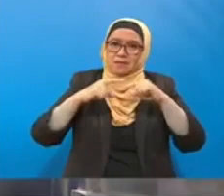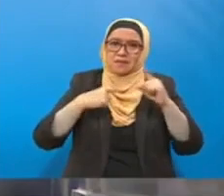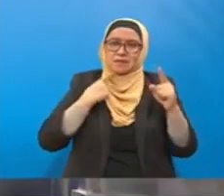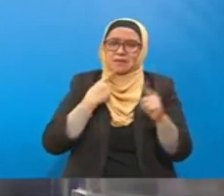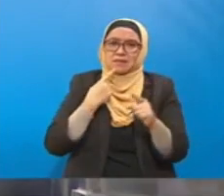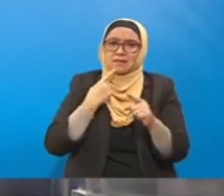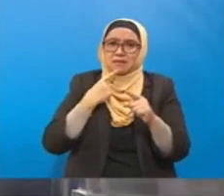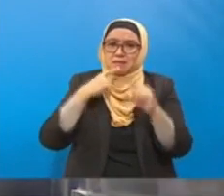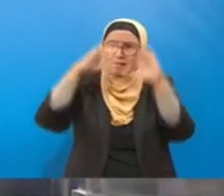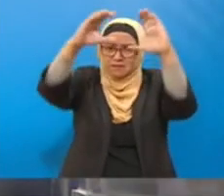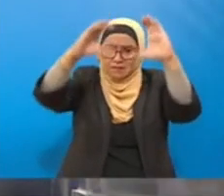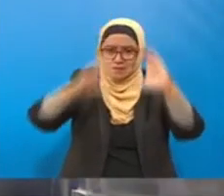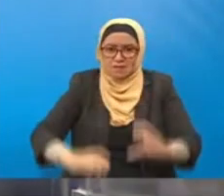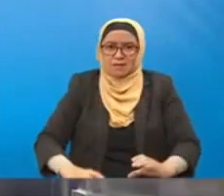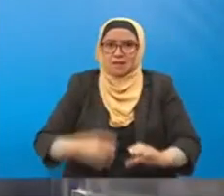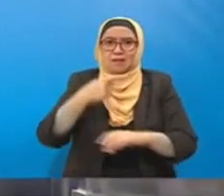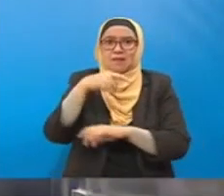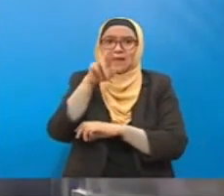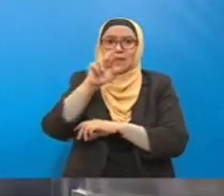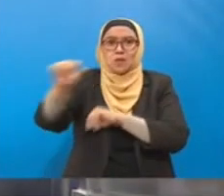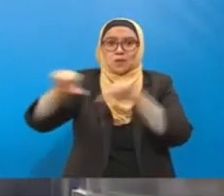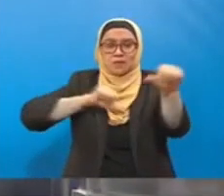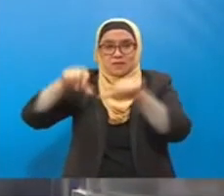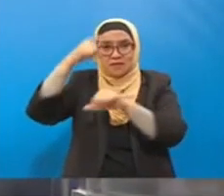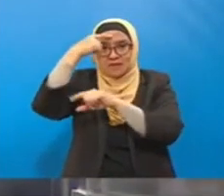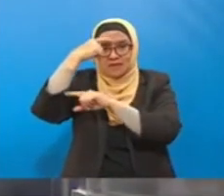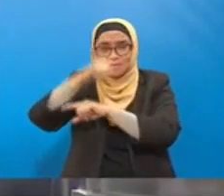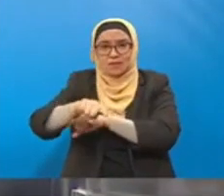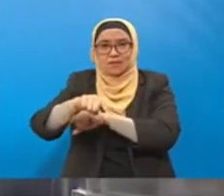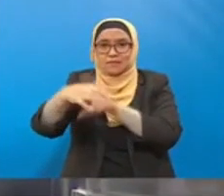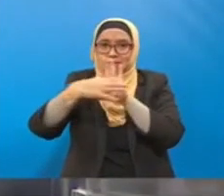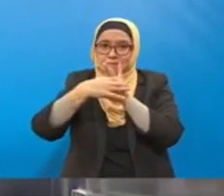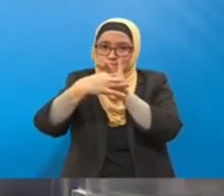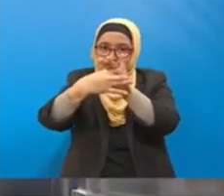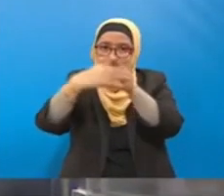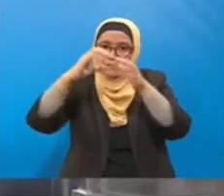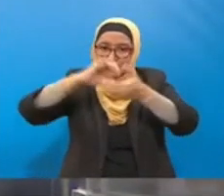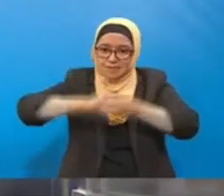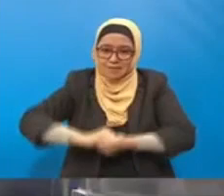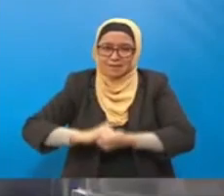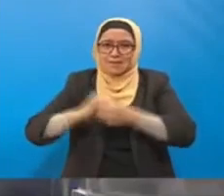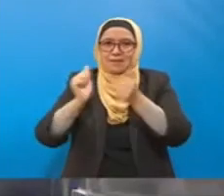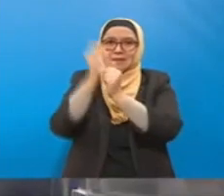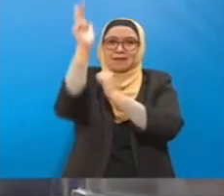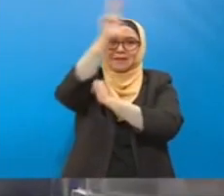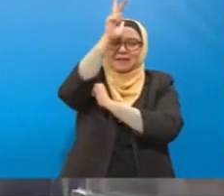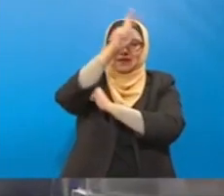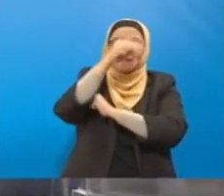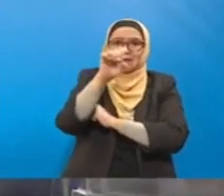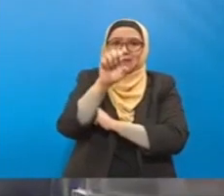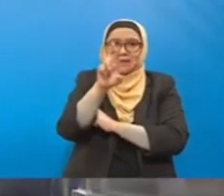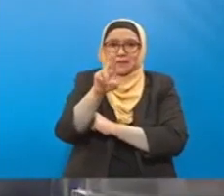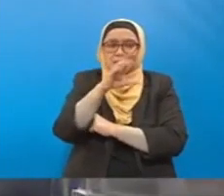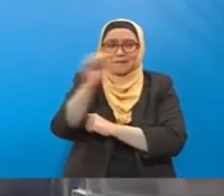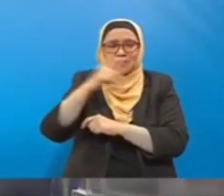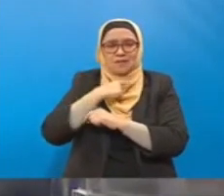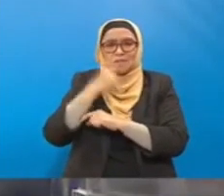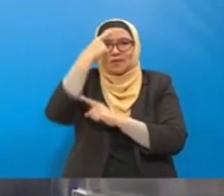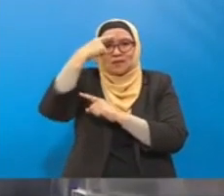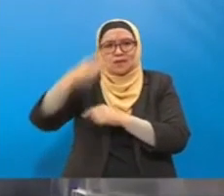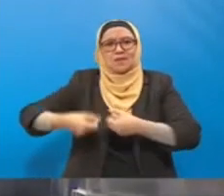dan melalui platform way sini untuk kerajaan Mesir lebih mudah memberi ruang kepada Scroll awan dan terbangsa